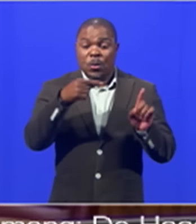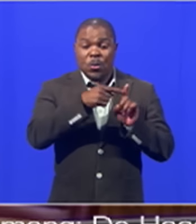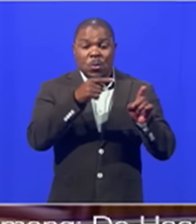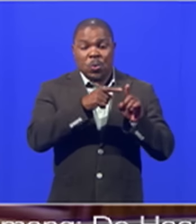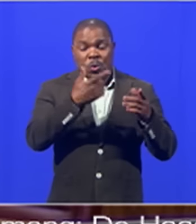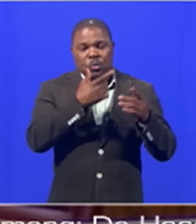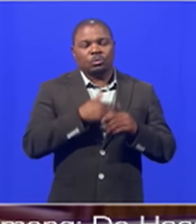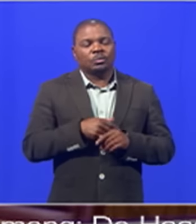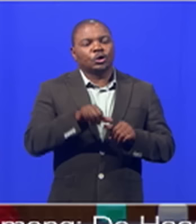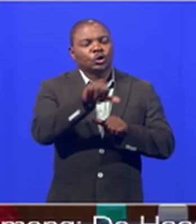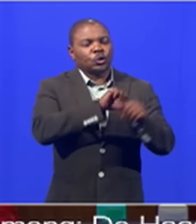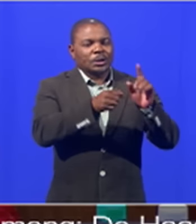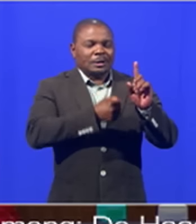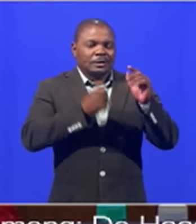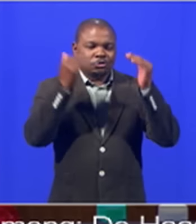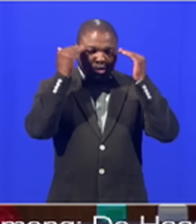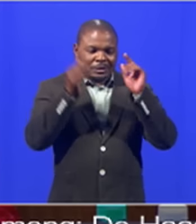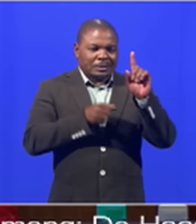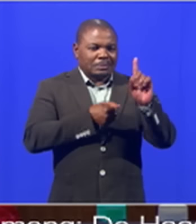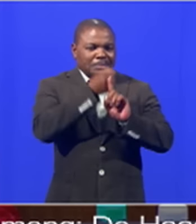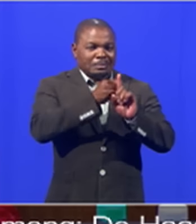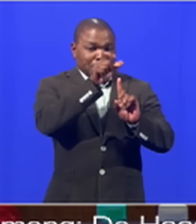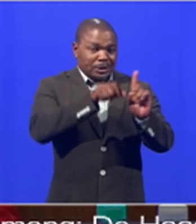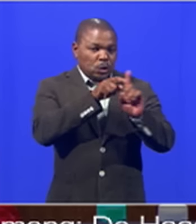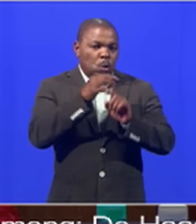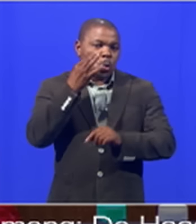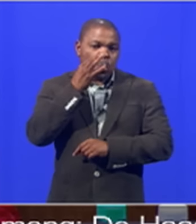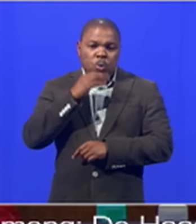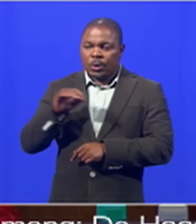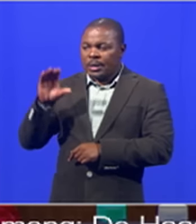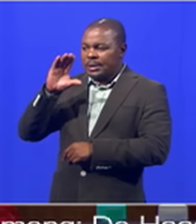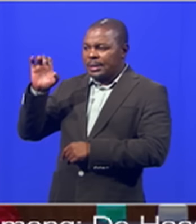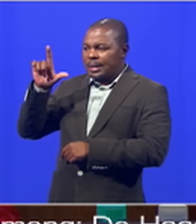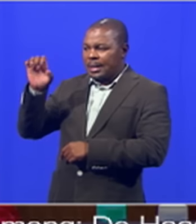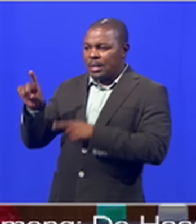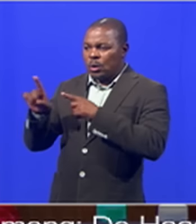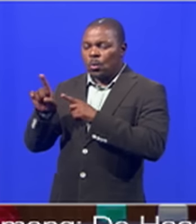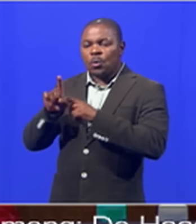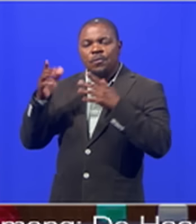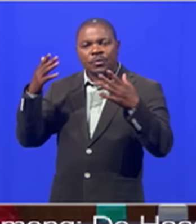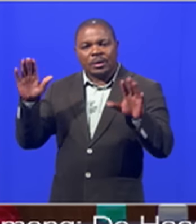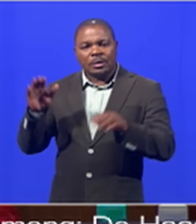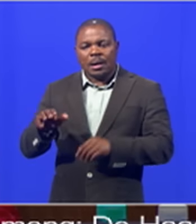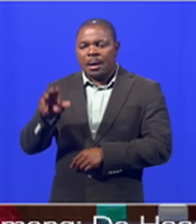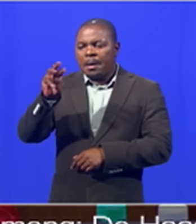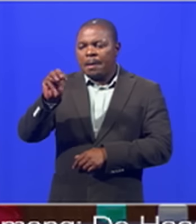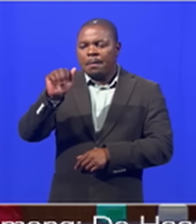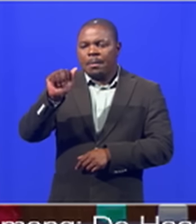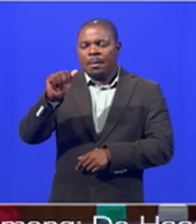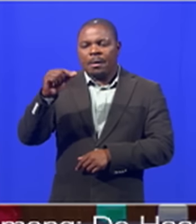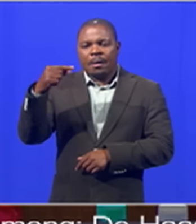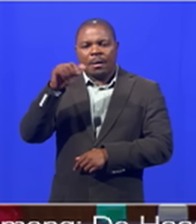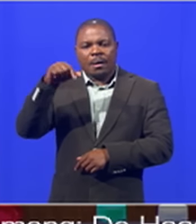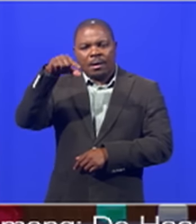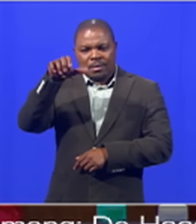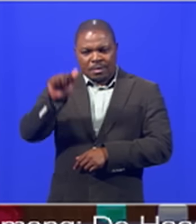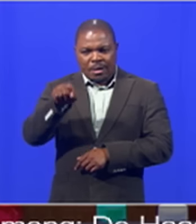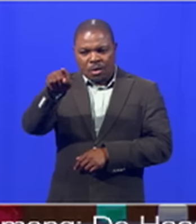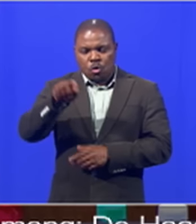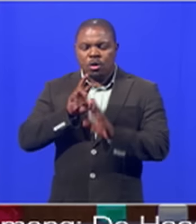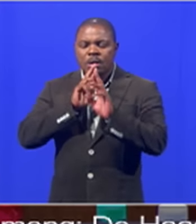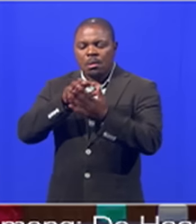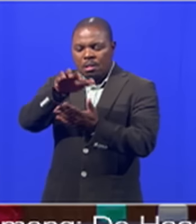tlotlegang wa tsa loago o ne a re Cele ka boena o ne a dira pegelo ya ga Sindiso Magaqa e neng e tlhalosa ka